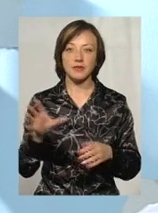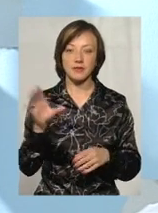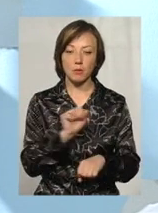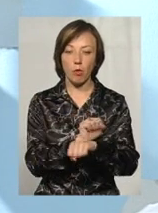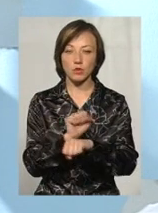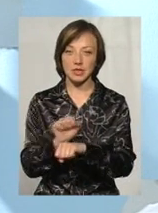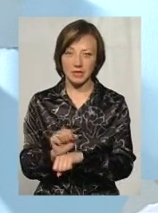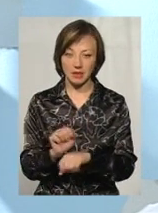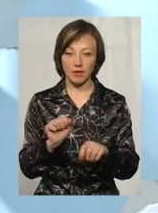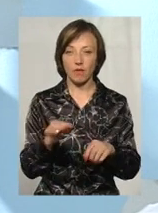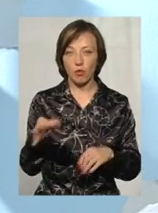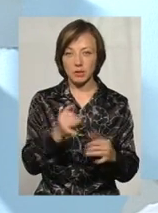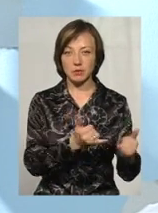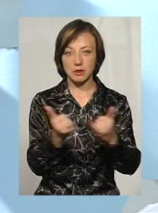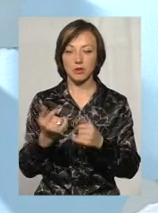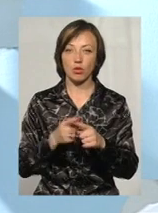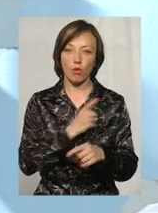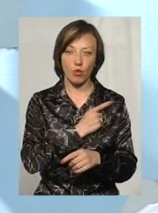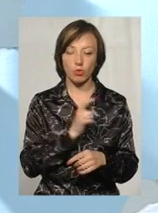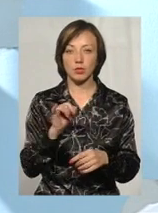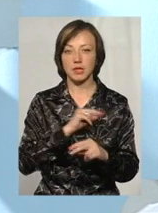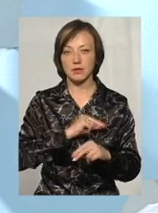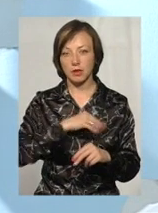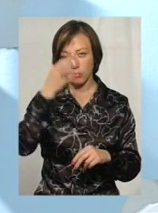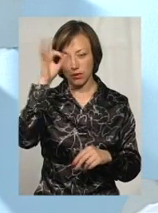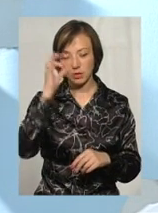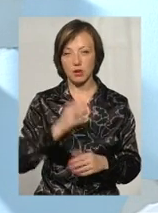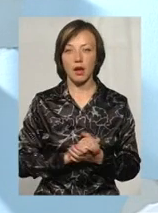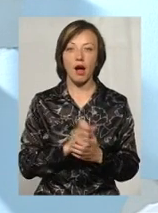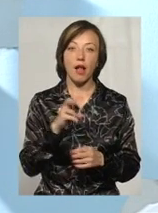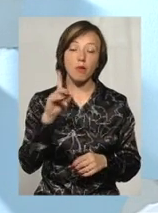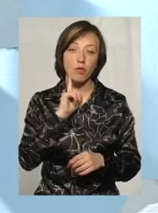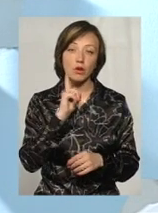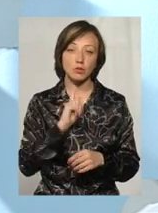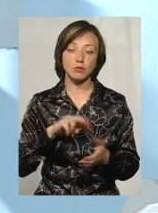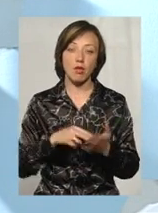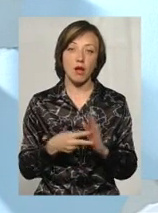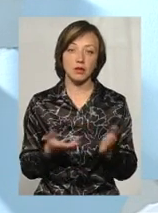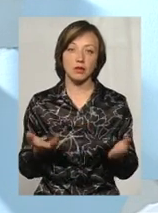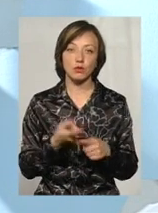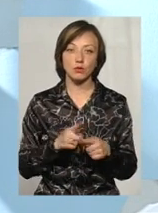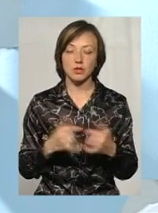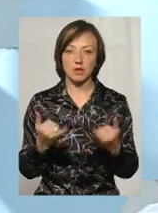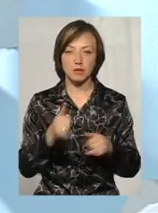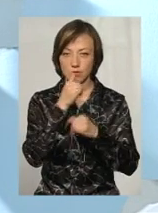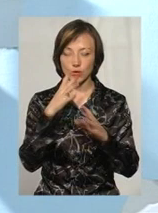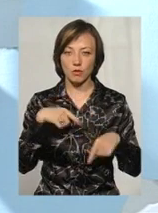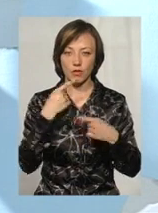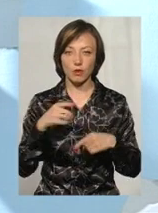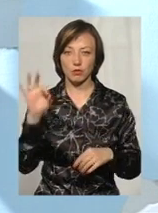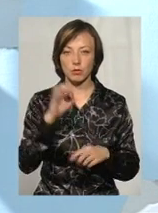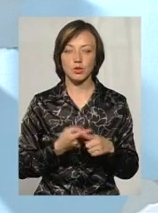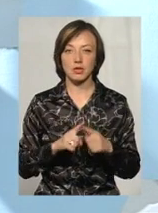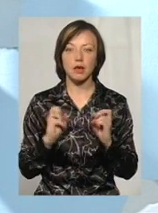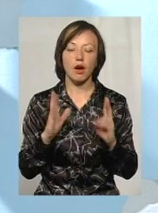області, будуть забезпечуватись охороною саме працівниками патрульної поліції. Але це поки що тільки, напевно, в планах, тому зараз ми не можемо говорити